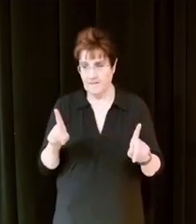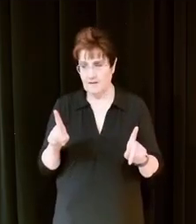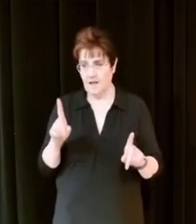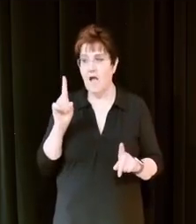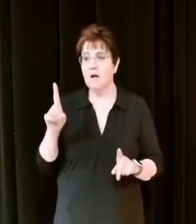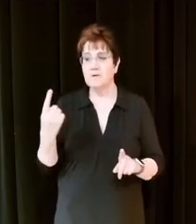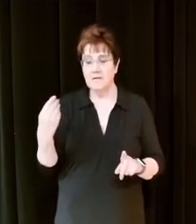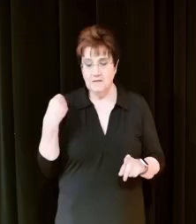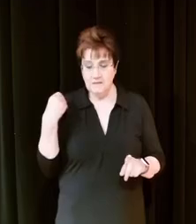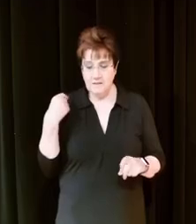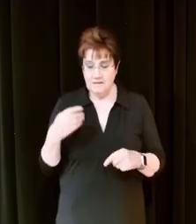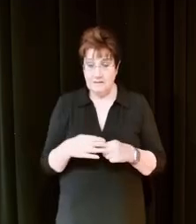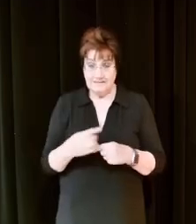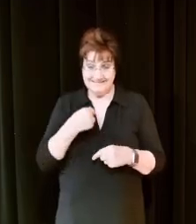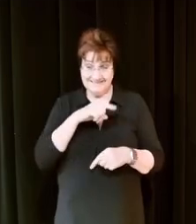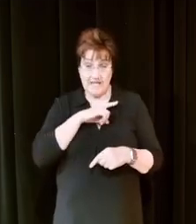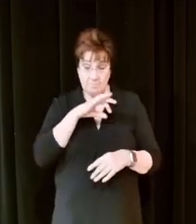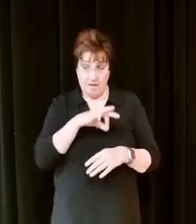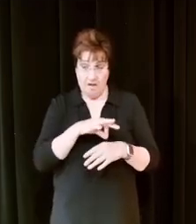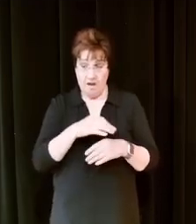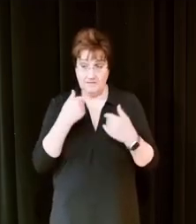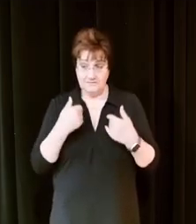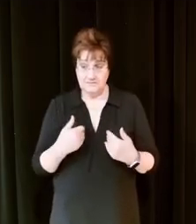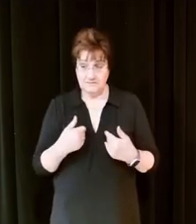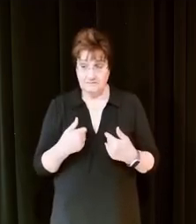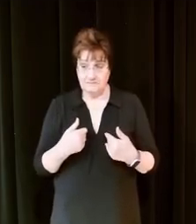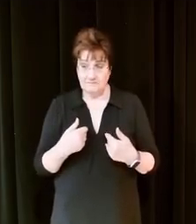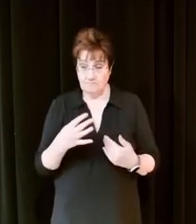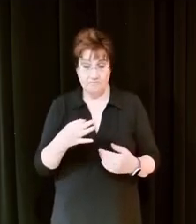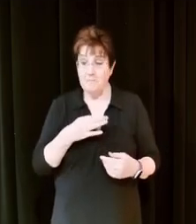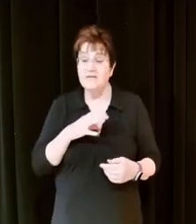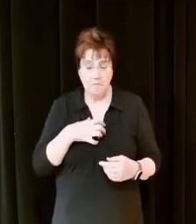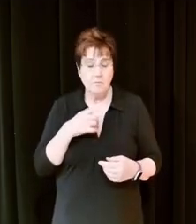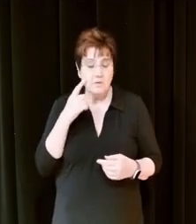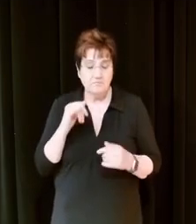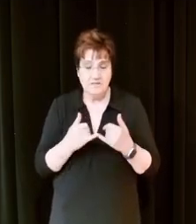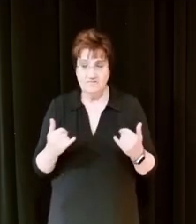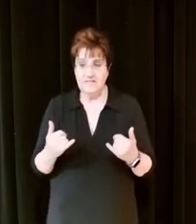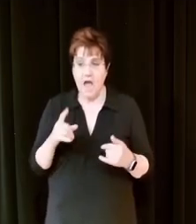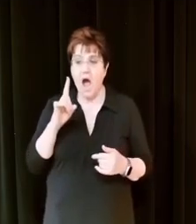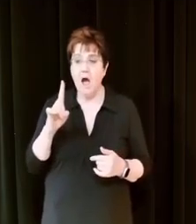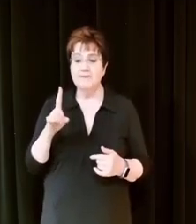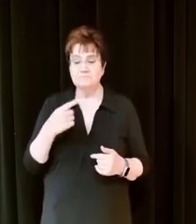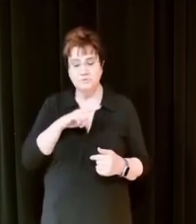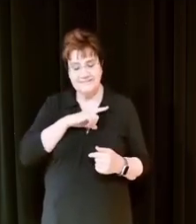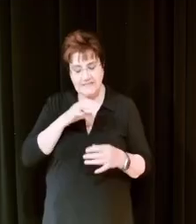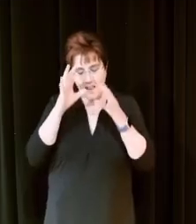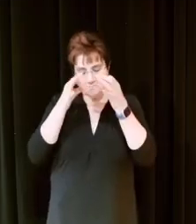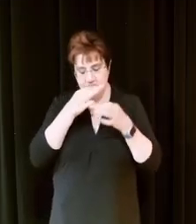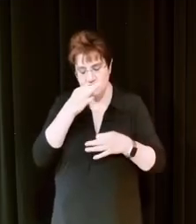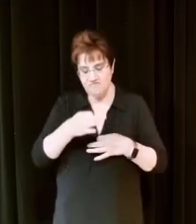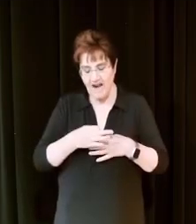gesagt, ich als Ärztin, für mich ist das kein Problem, aber ich muss mich selbst fragen, was ich